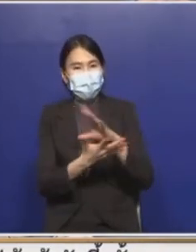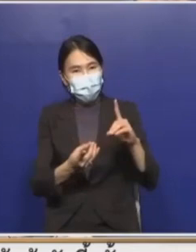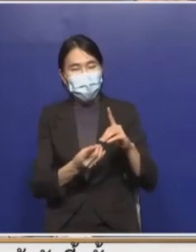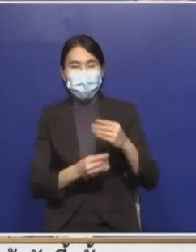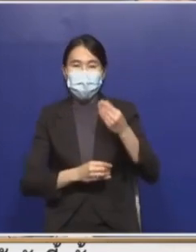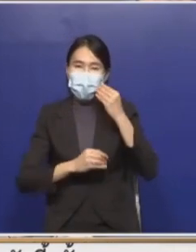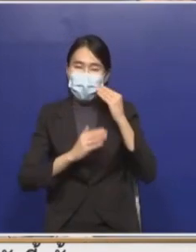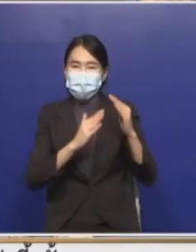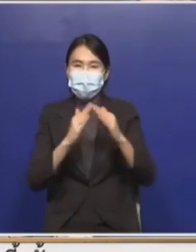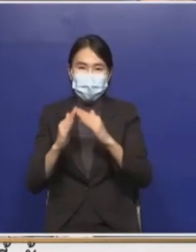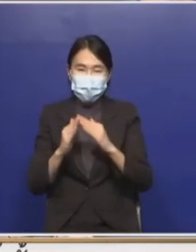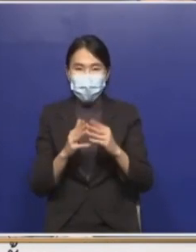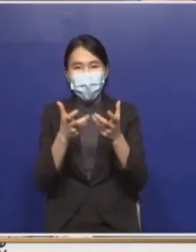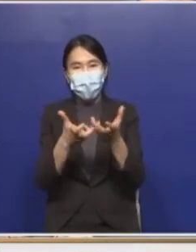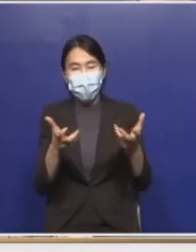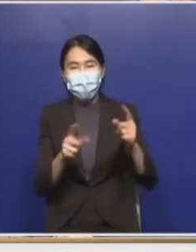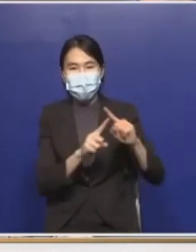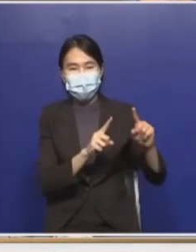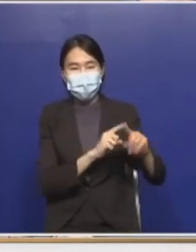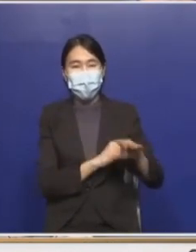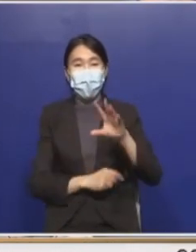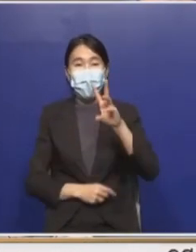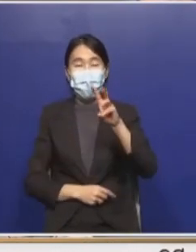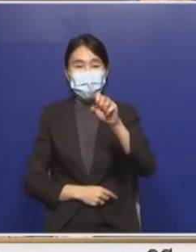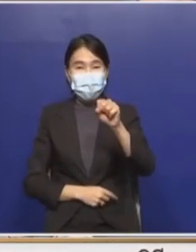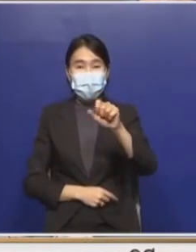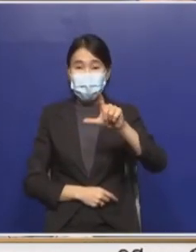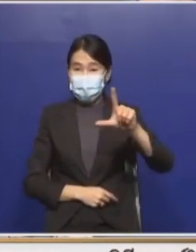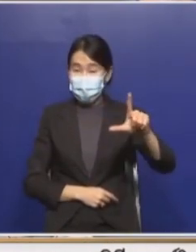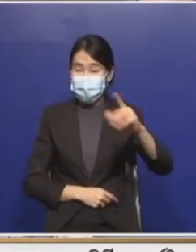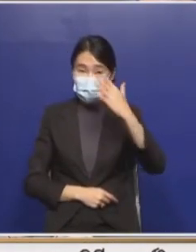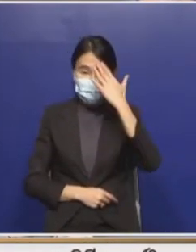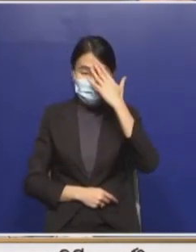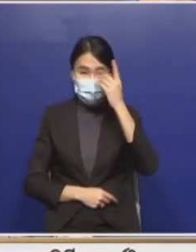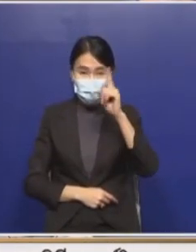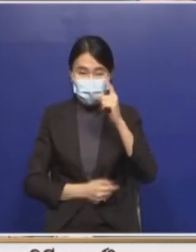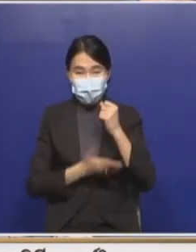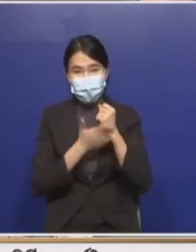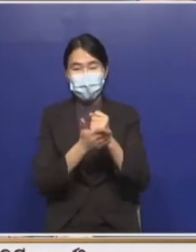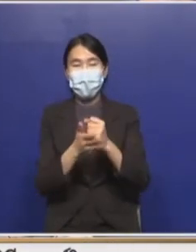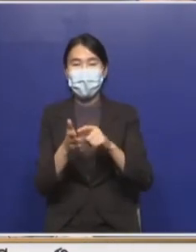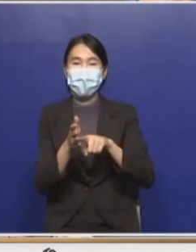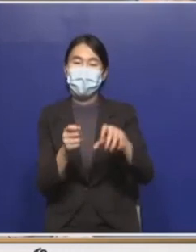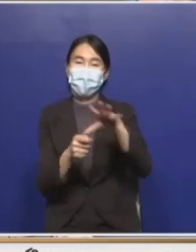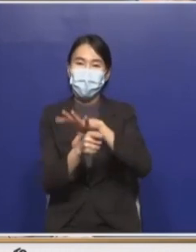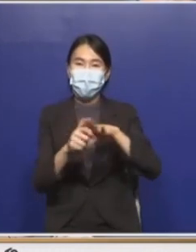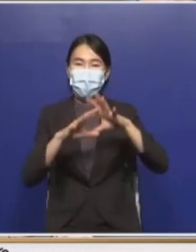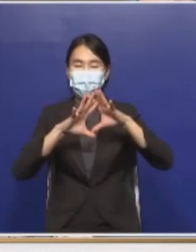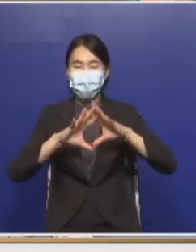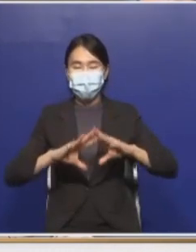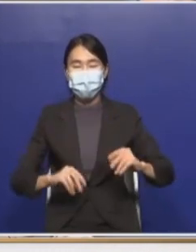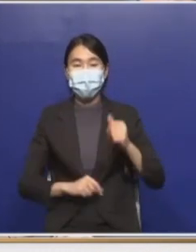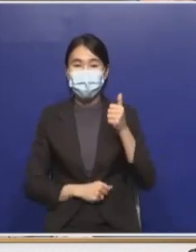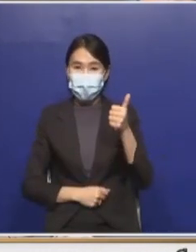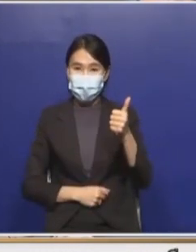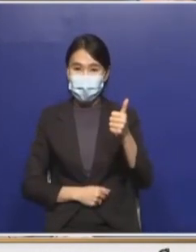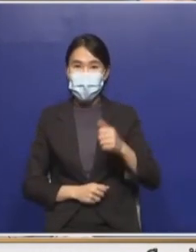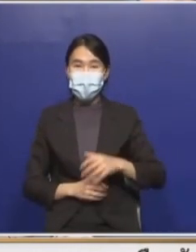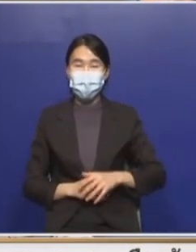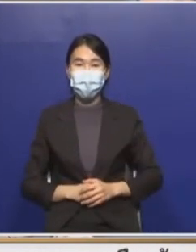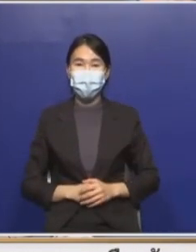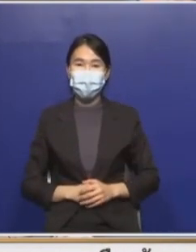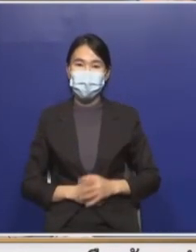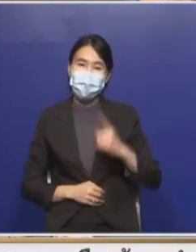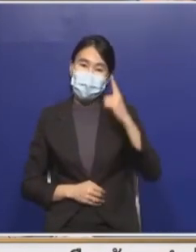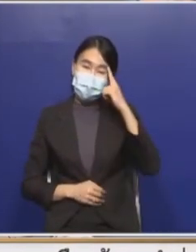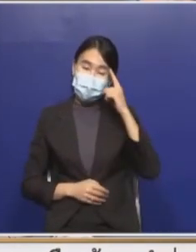มู่บ้านเงิน600,000 ล้านนี้สามารถที่จะยับยั้งโควิดได้อย่างถาวรหยุดสร้